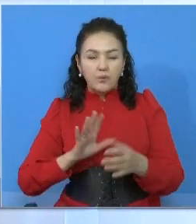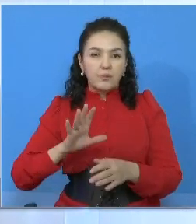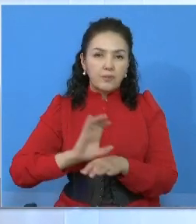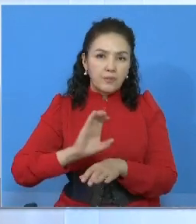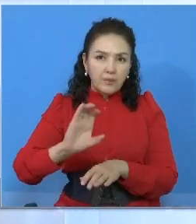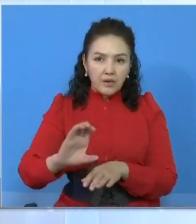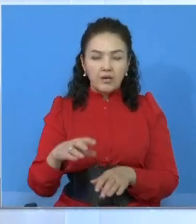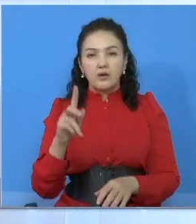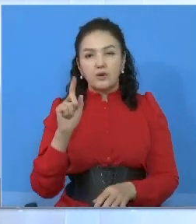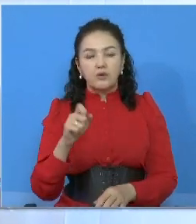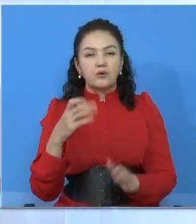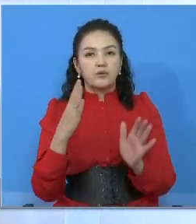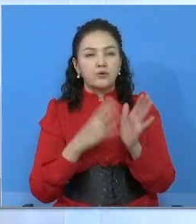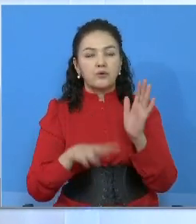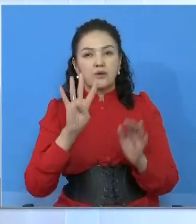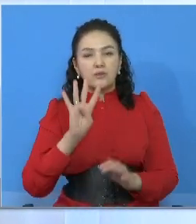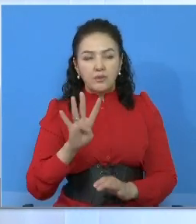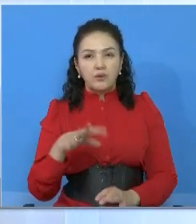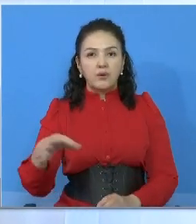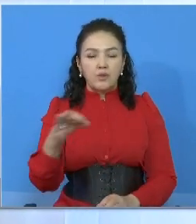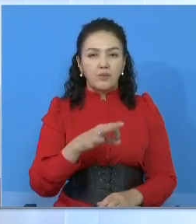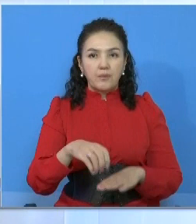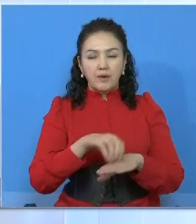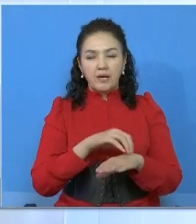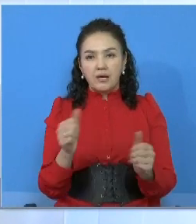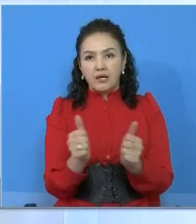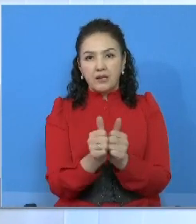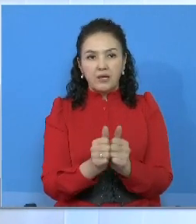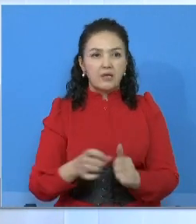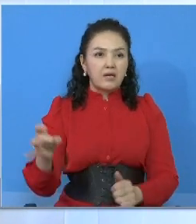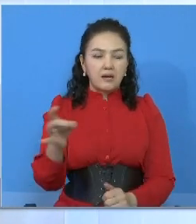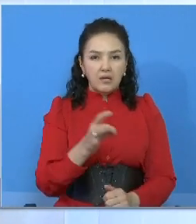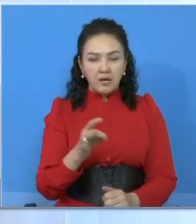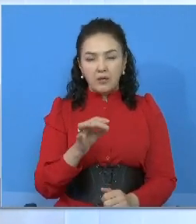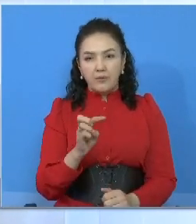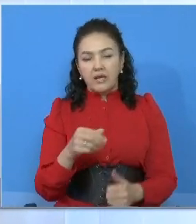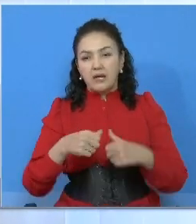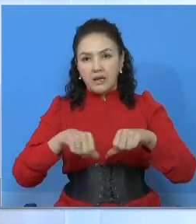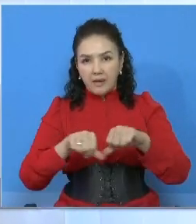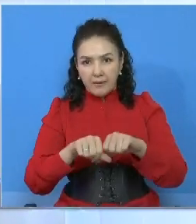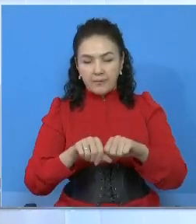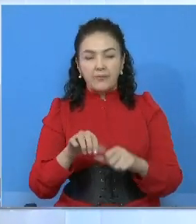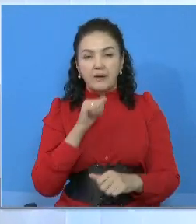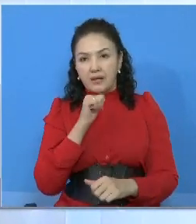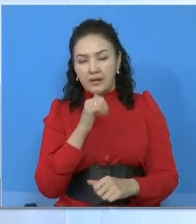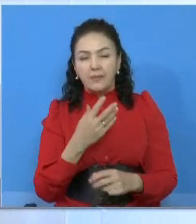Сол 194 ұсыныс облыс әкімдігі жанындағы облыстық ономастика комиссиясында